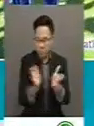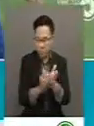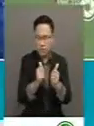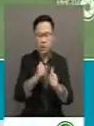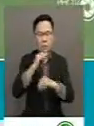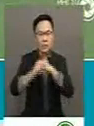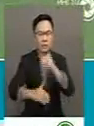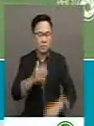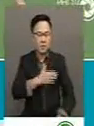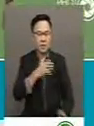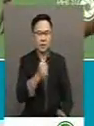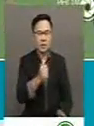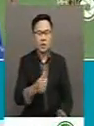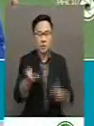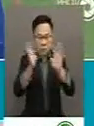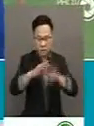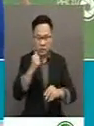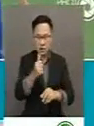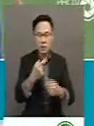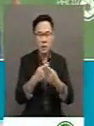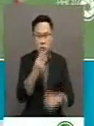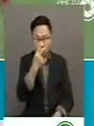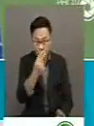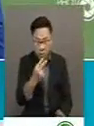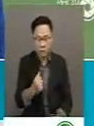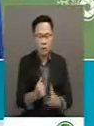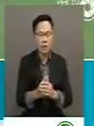ช้างศึกบ้านเรานี่เป็นเบอร์1ของอาเซียนแต่ว่าต้องลุ้นต่อ